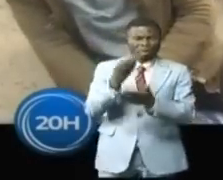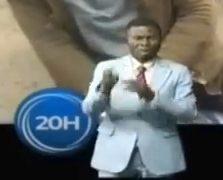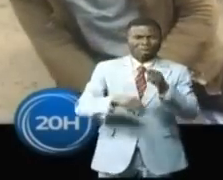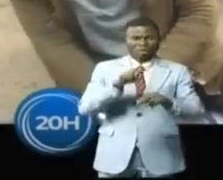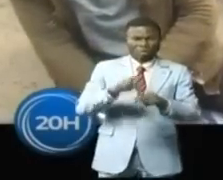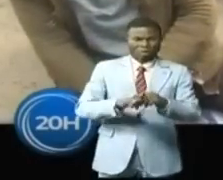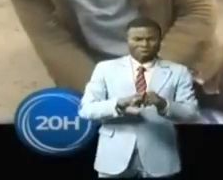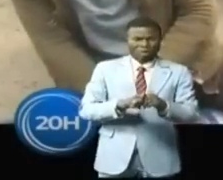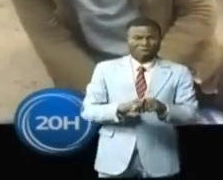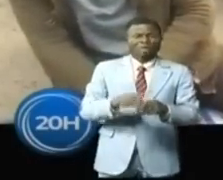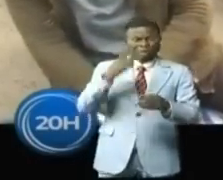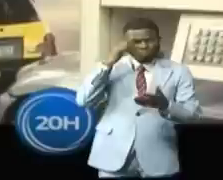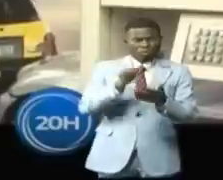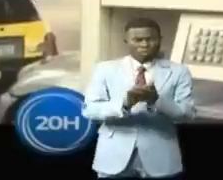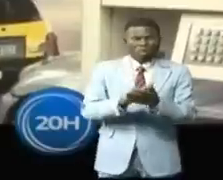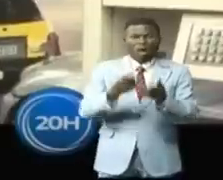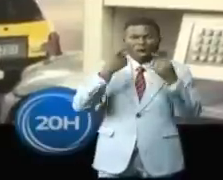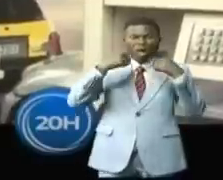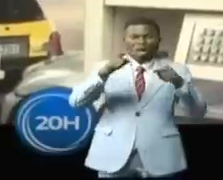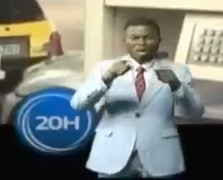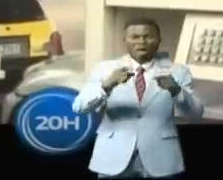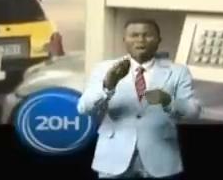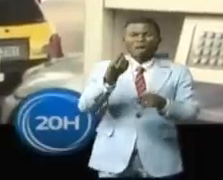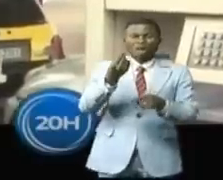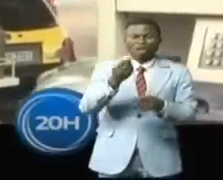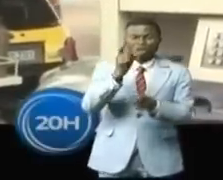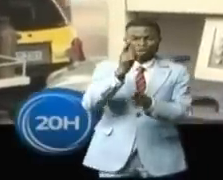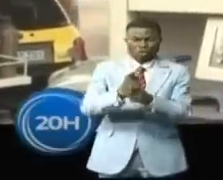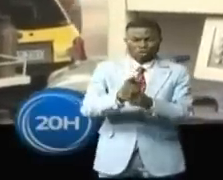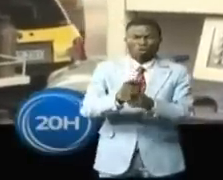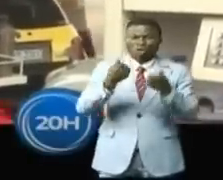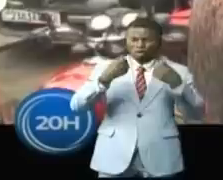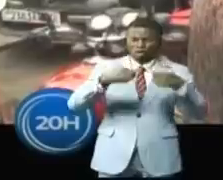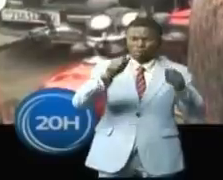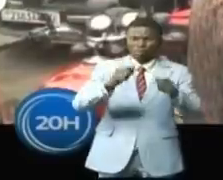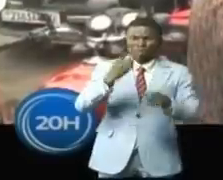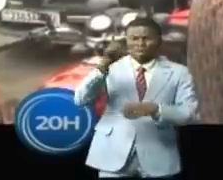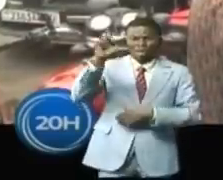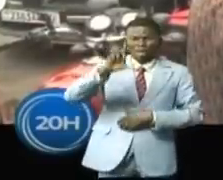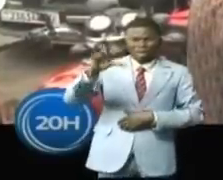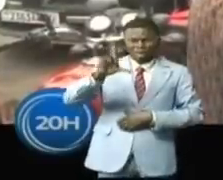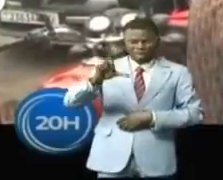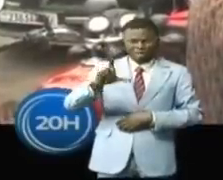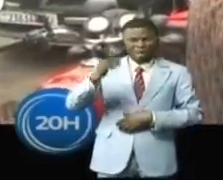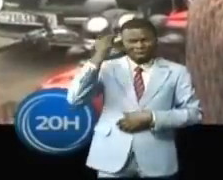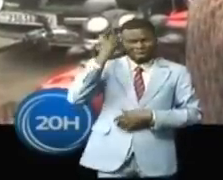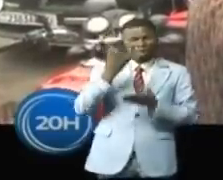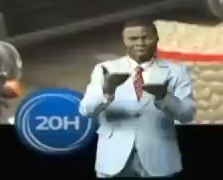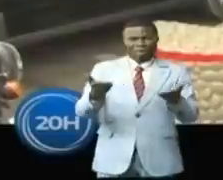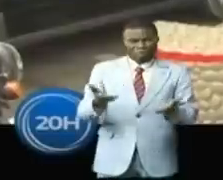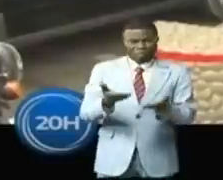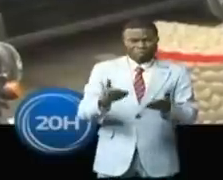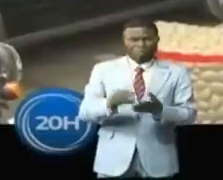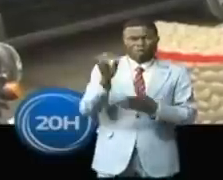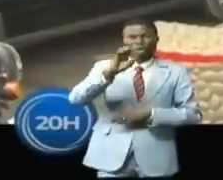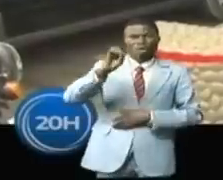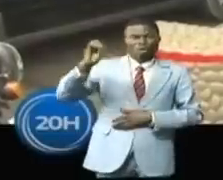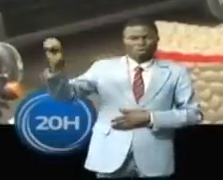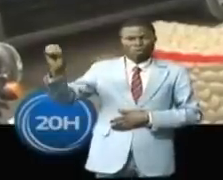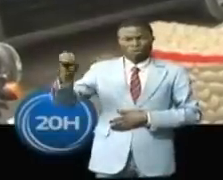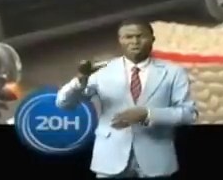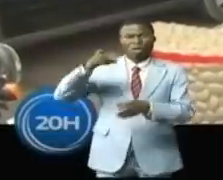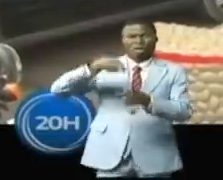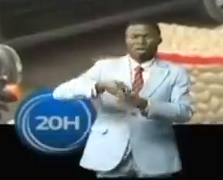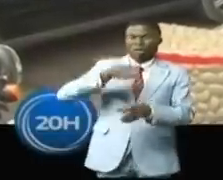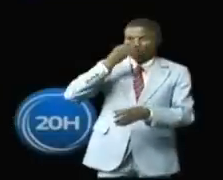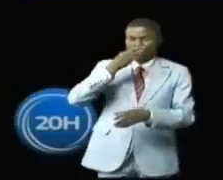nationale a à cet effet fixé les nouveaux tarifs de carburant terrestre dans toutes les zones d'approvisionnement. À l'ouest, l'essence se